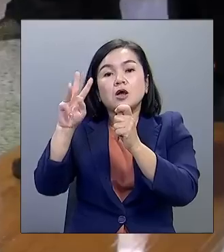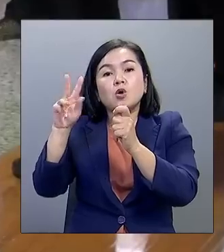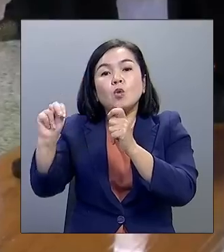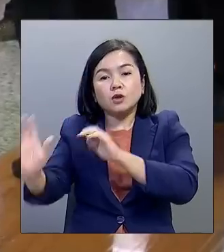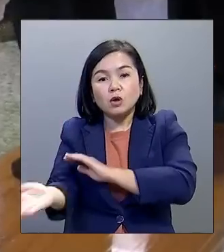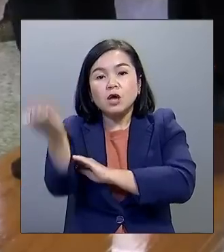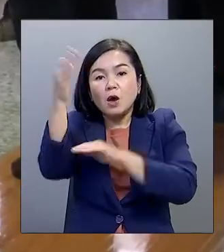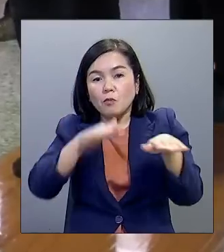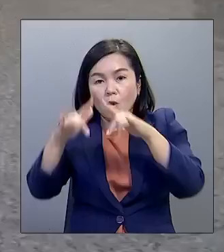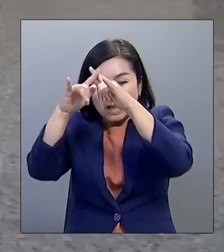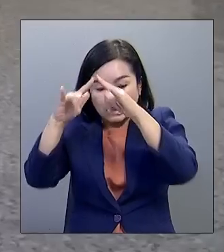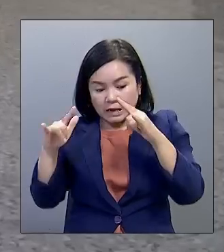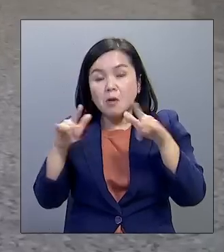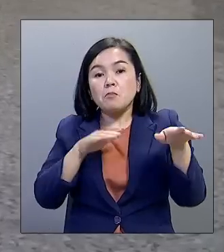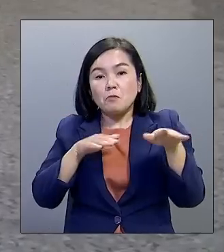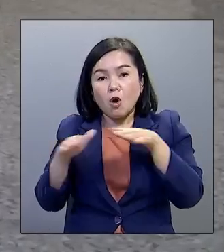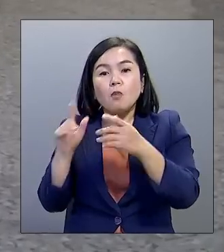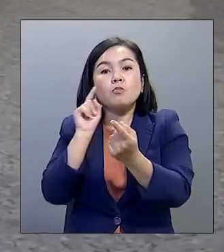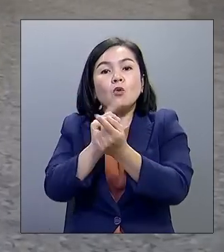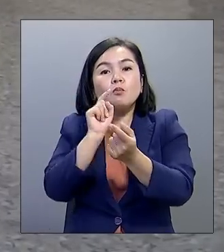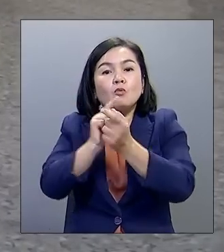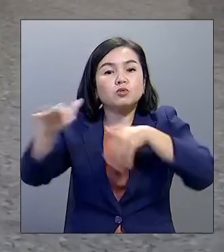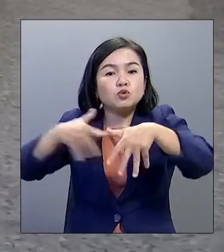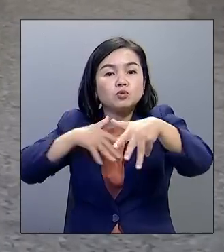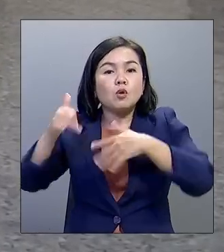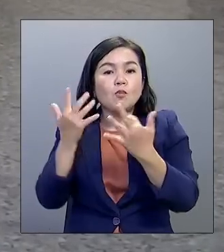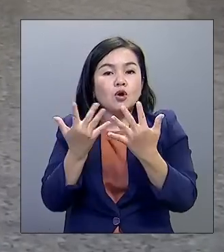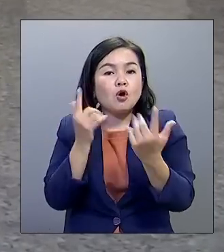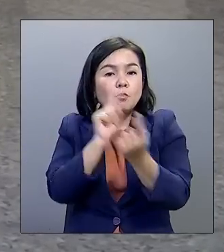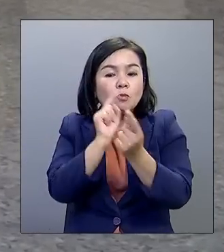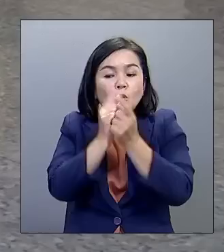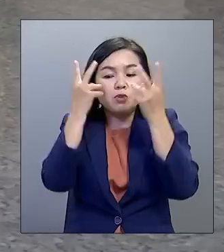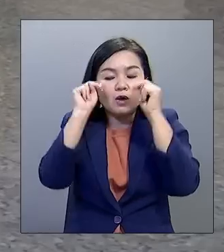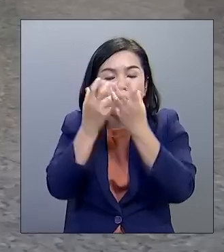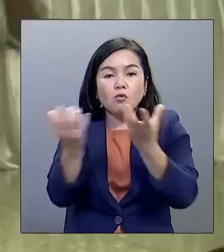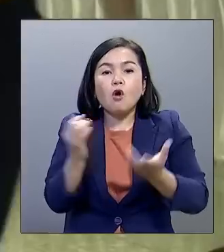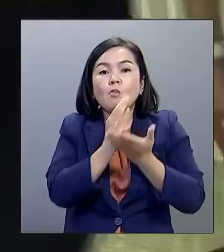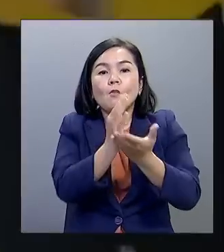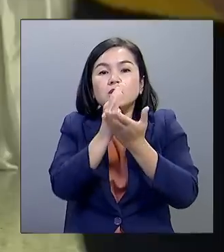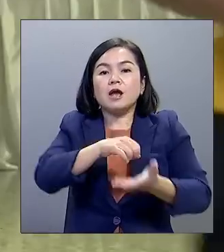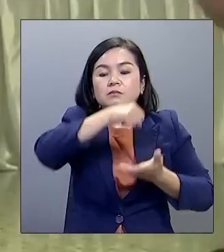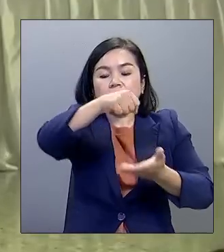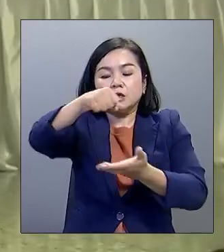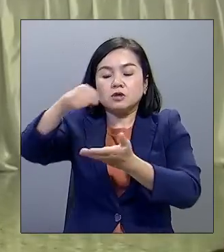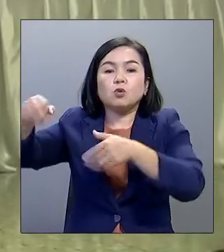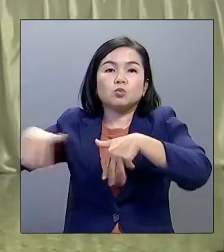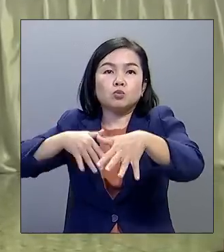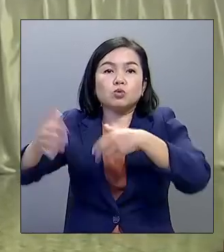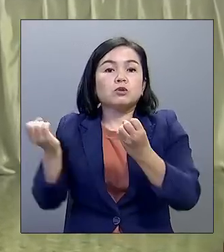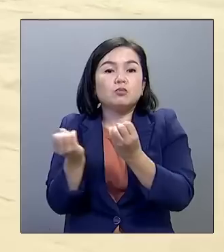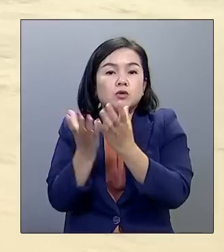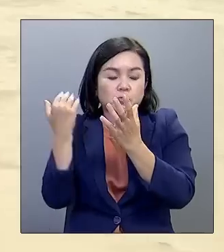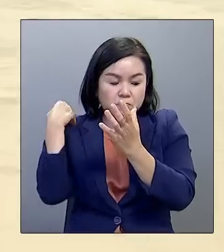ตรียมกางเต็นท์ขนาดใหญ่เตรียมรับประชาชนที่จะมารอต้อนรับพร้อมกับถุงยังชีพสำหรับแจกจ่ายประชาชนที่ได้รับผลกระทบ